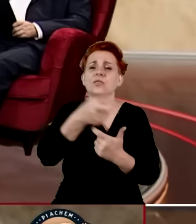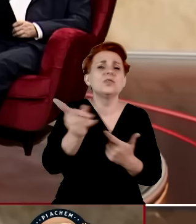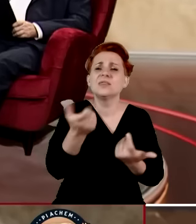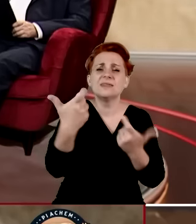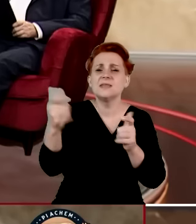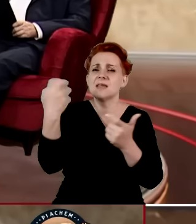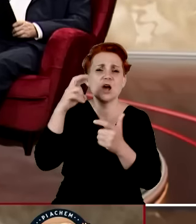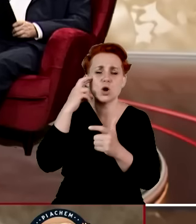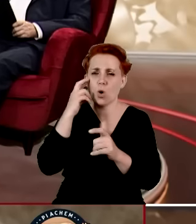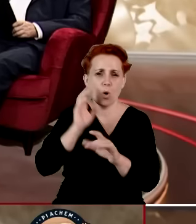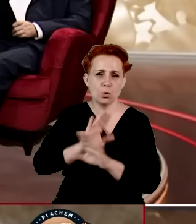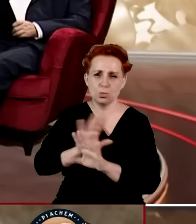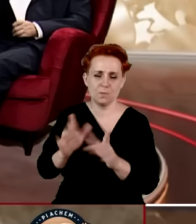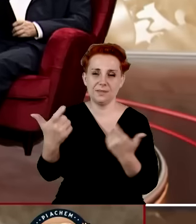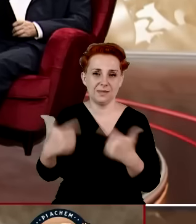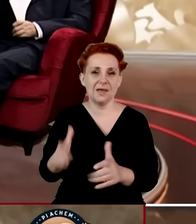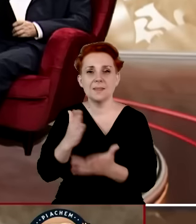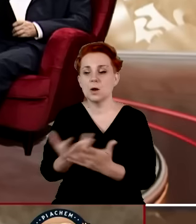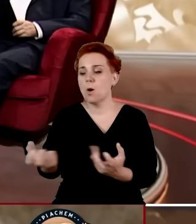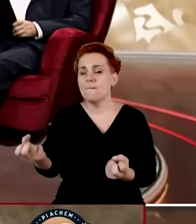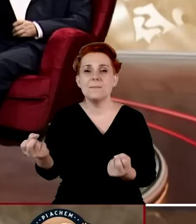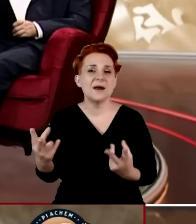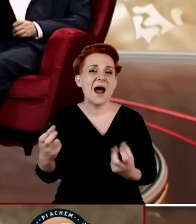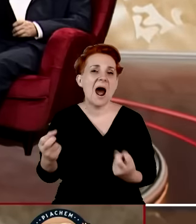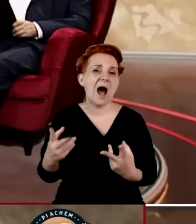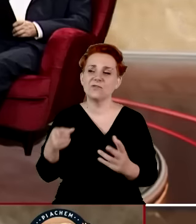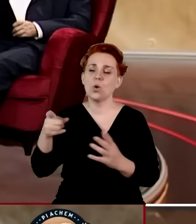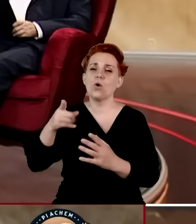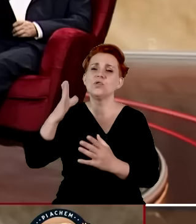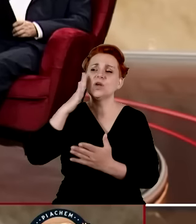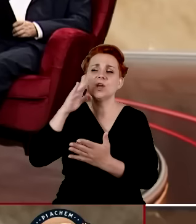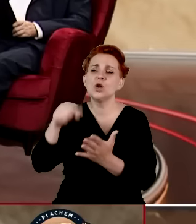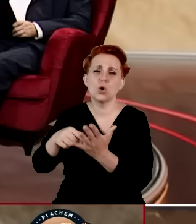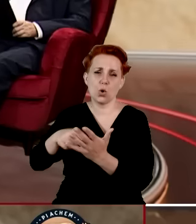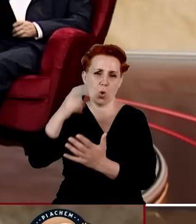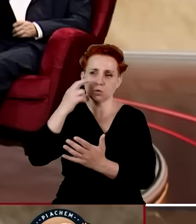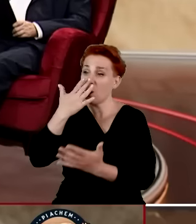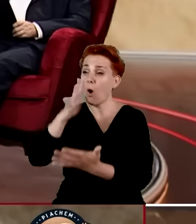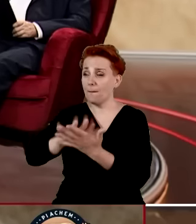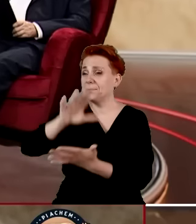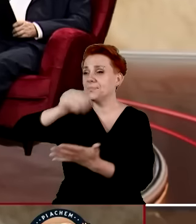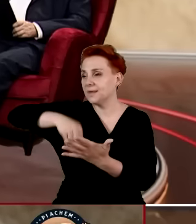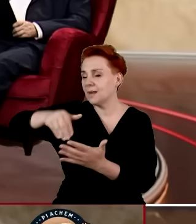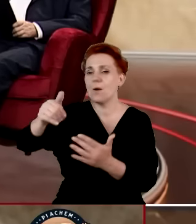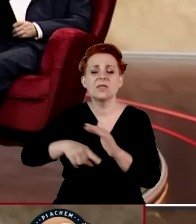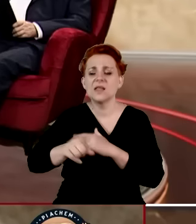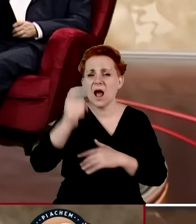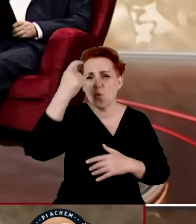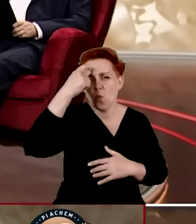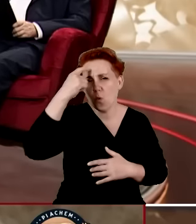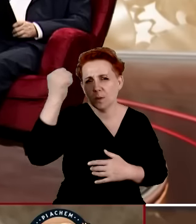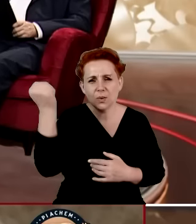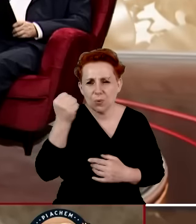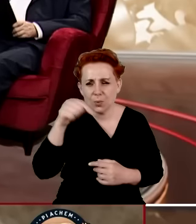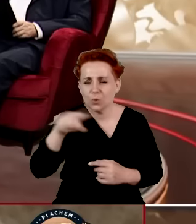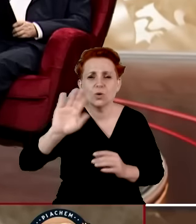areopak prawniczy tutaj jest predestynowany do wydawania tych opinii. Już dla tych najgłupszych to jest taka